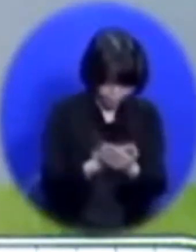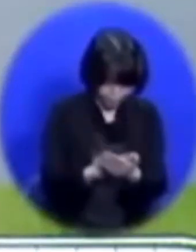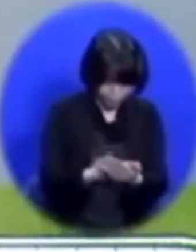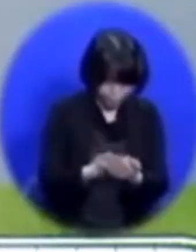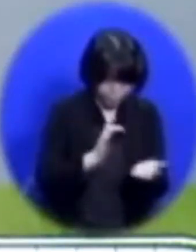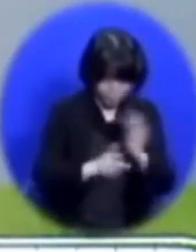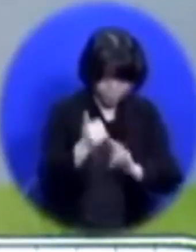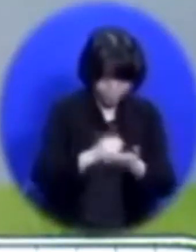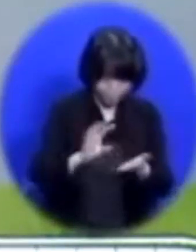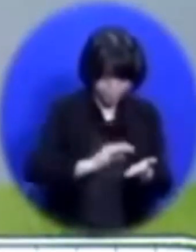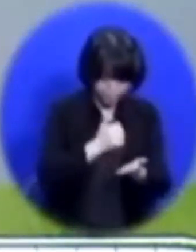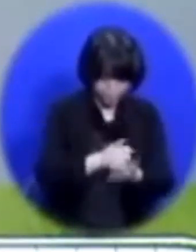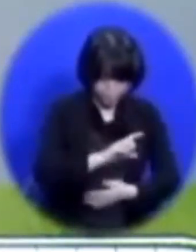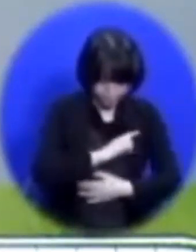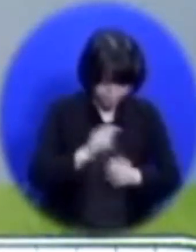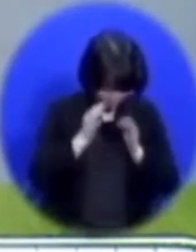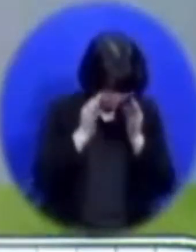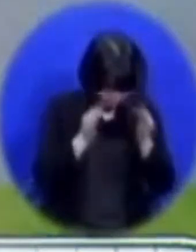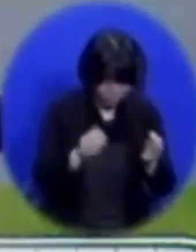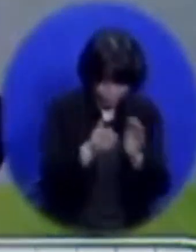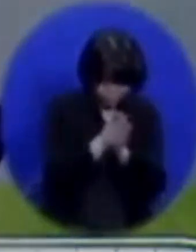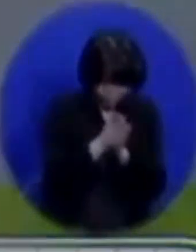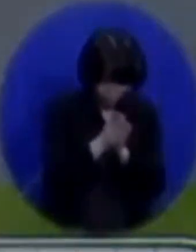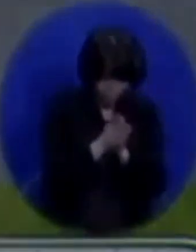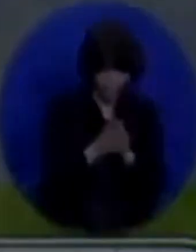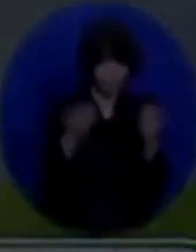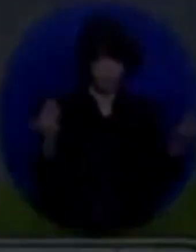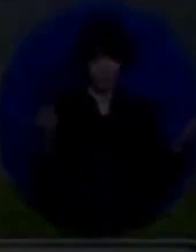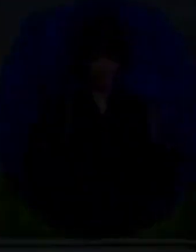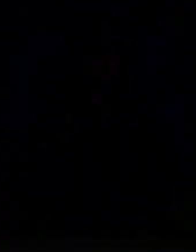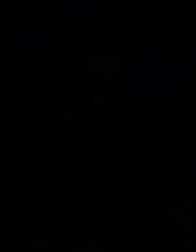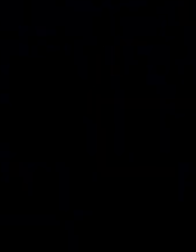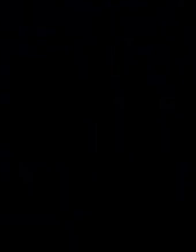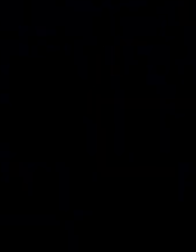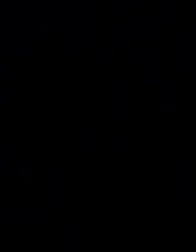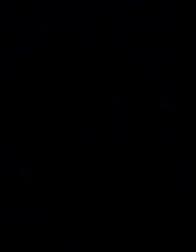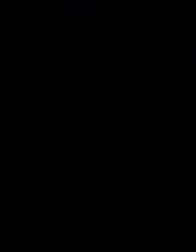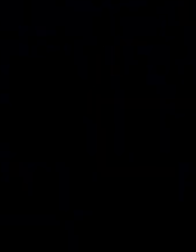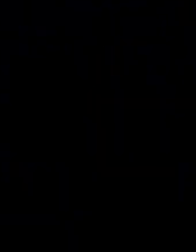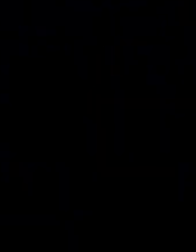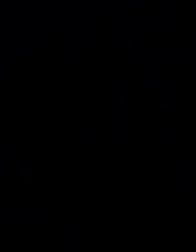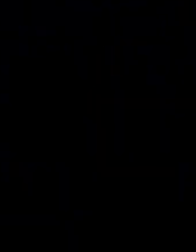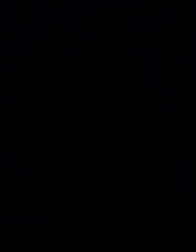하소서. 예수그리스도의이름으로간절히기도합니다. 아멘.